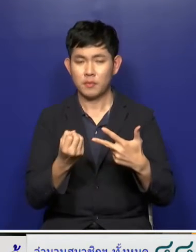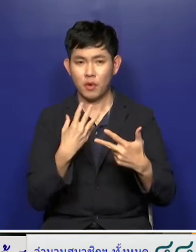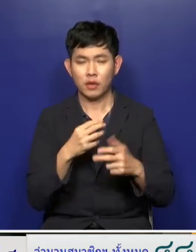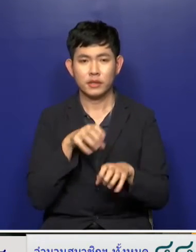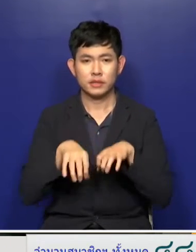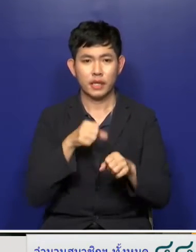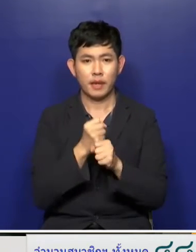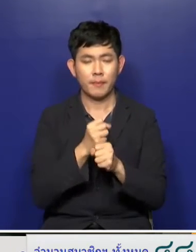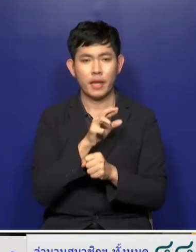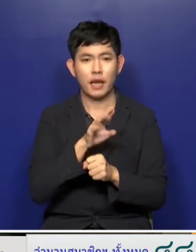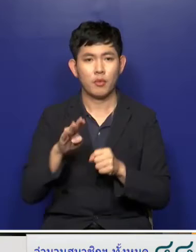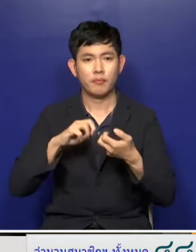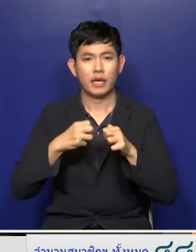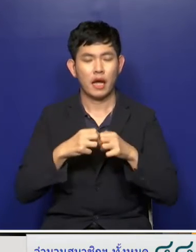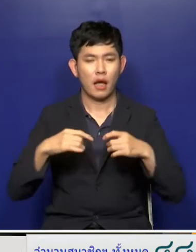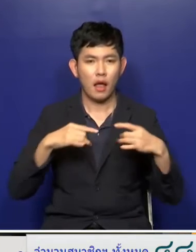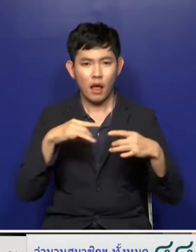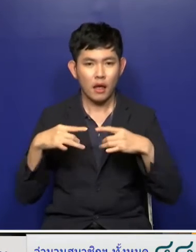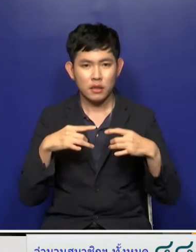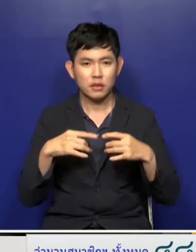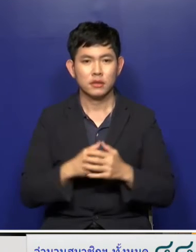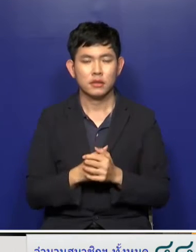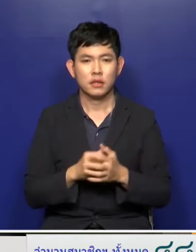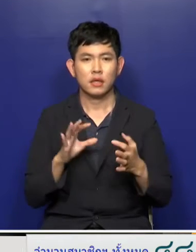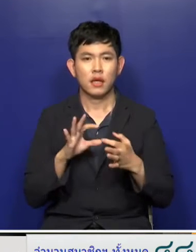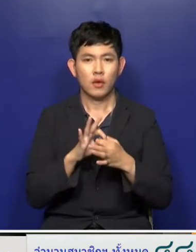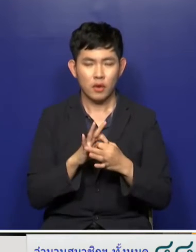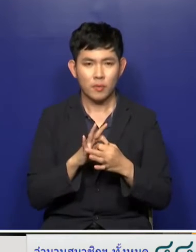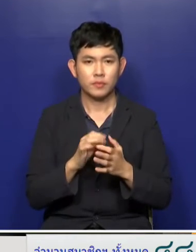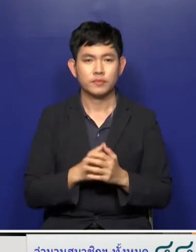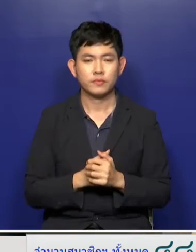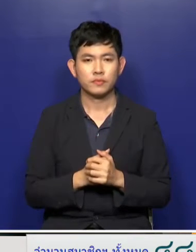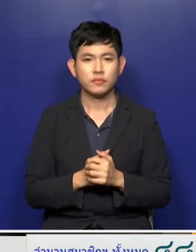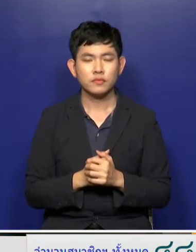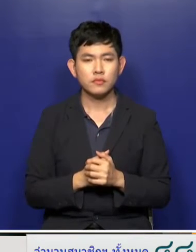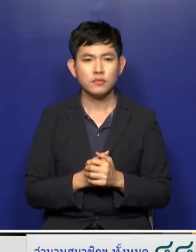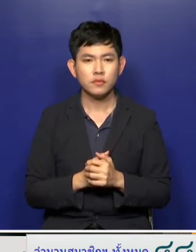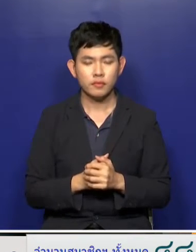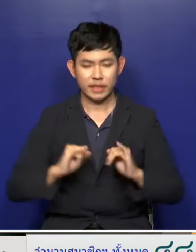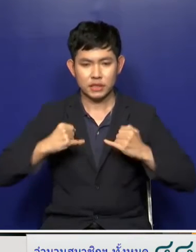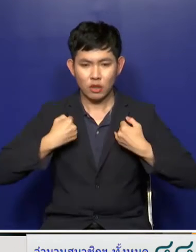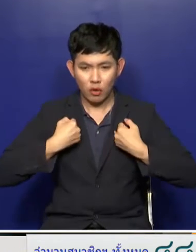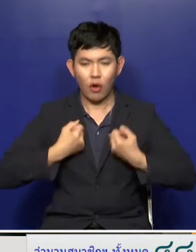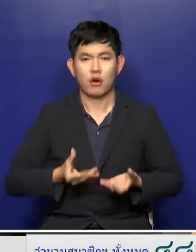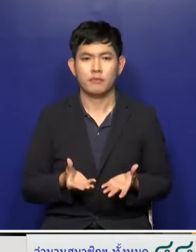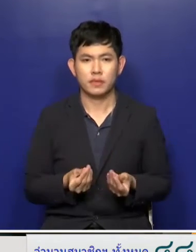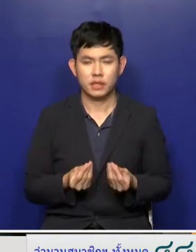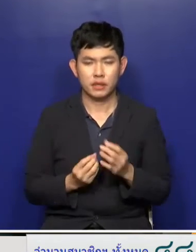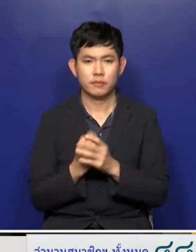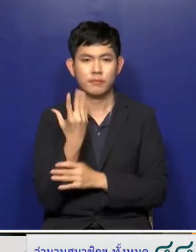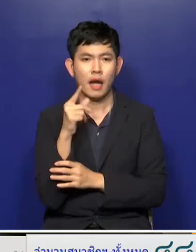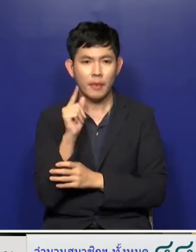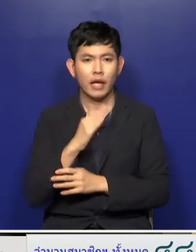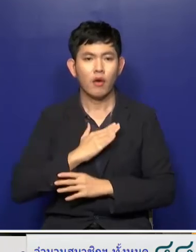บการแ้ปัหา ความขัดแย้งเจี่วกับครอบครองและการใช้ที่ประโชนของป่าไม้ของรฐ